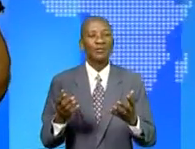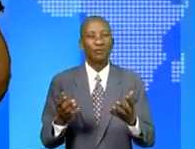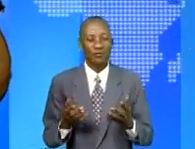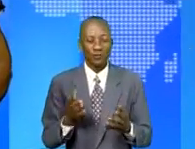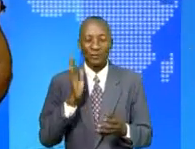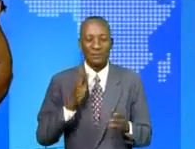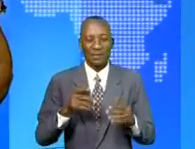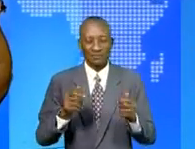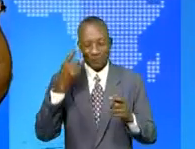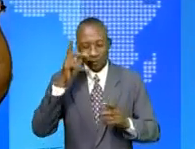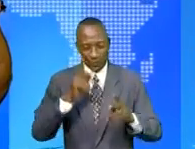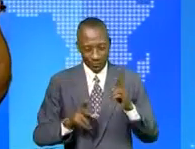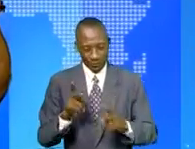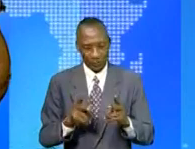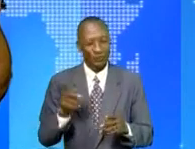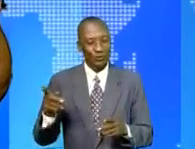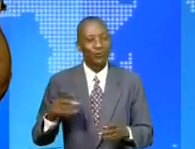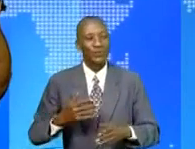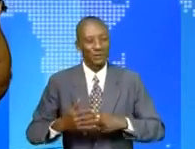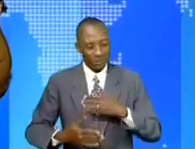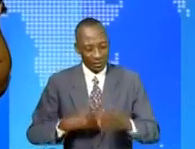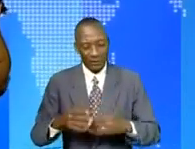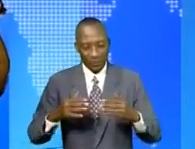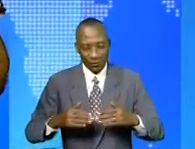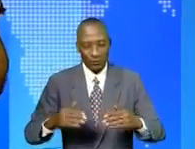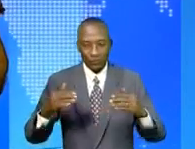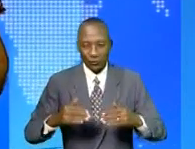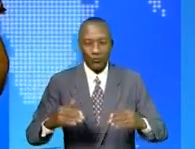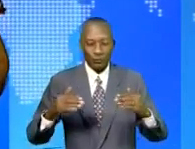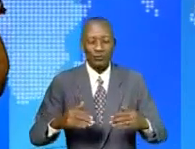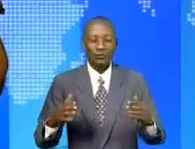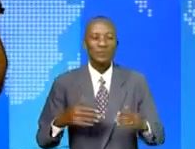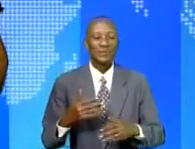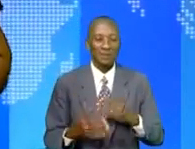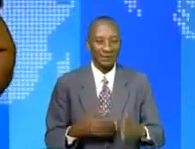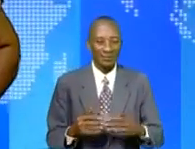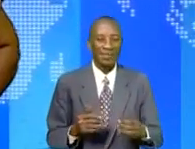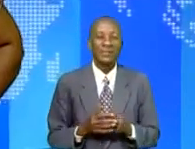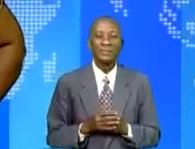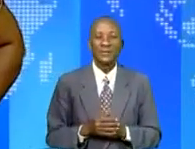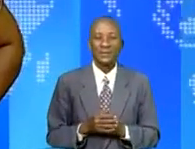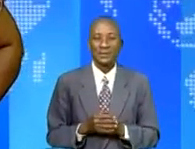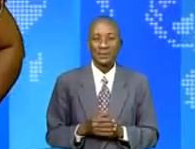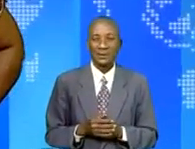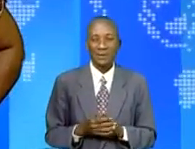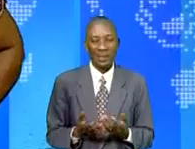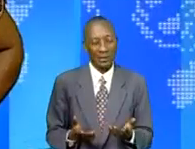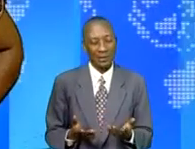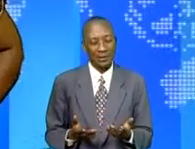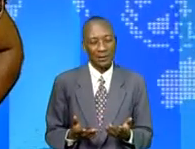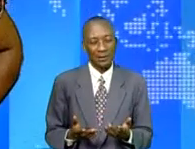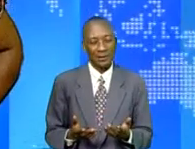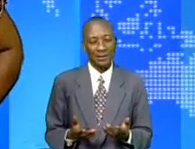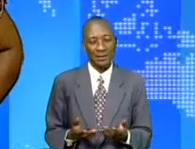paix et les actions impulsant le développement. Une cérémonie a été organisée à Rome, en Italie, en présence de l'envoyé spécial du chef de